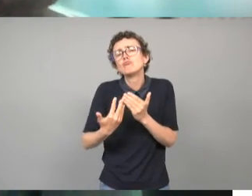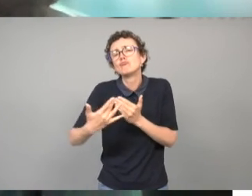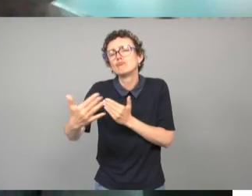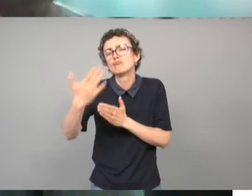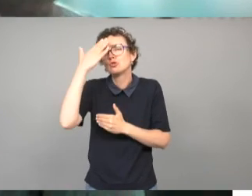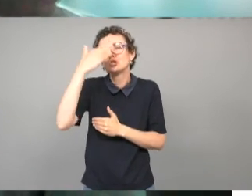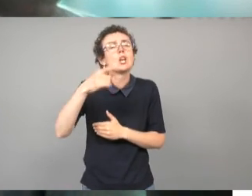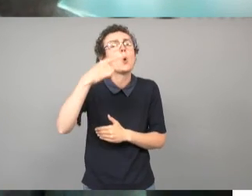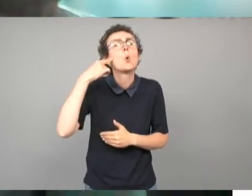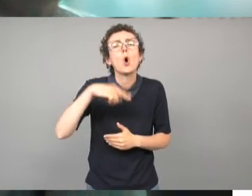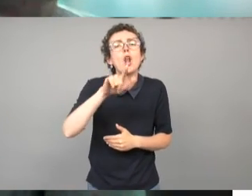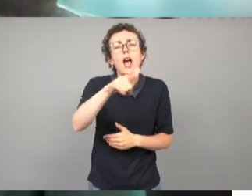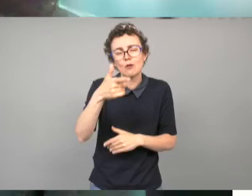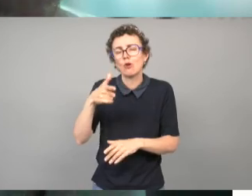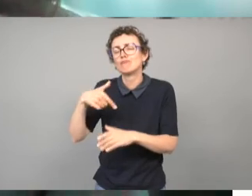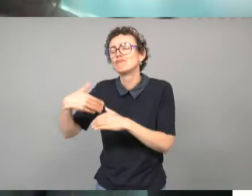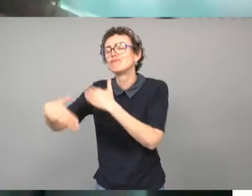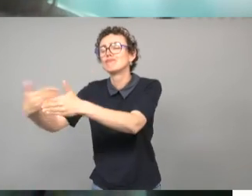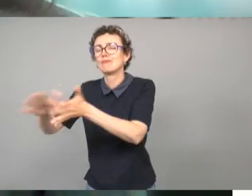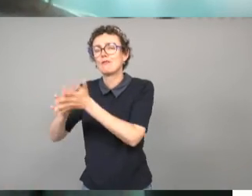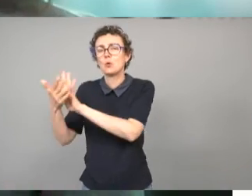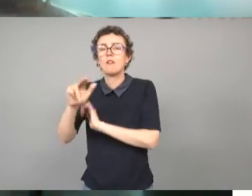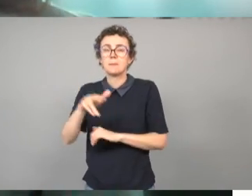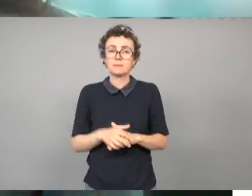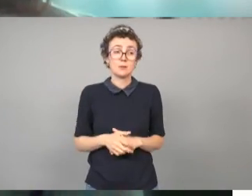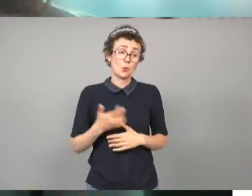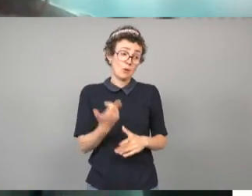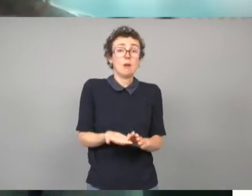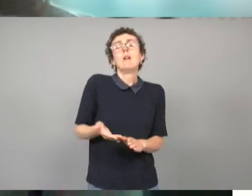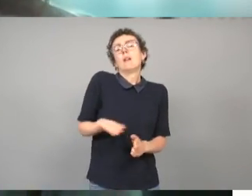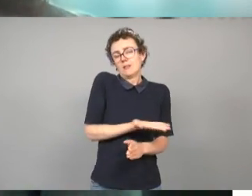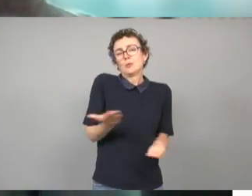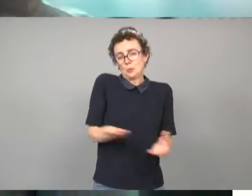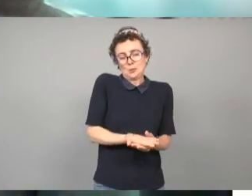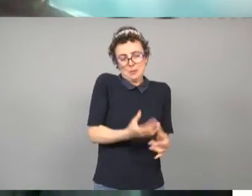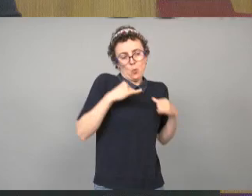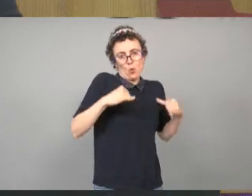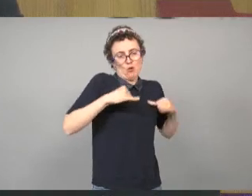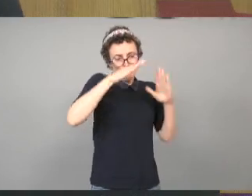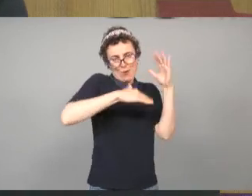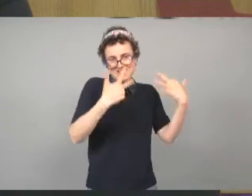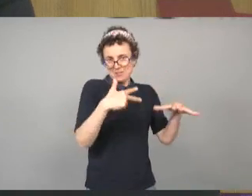un terme. Nous voterons donc avec un grand plaisir non fin cette délibération. Je vous remercie.